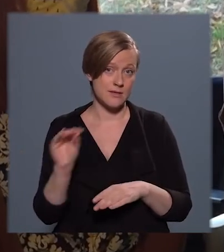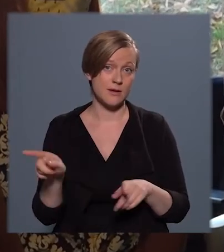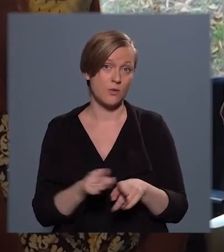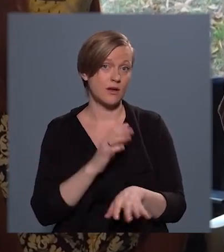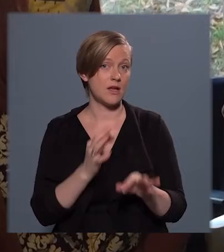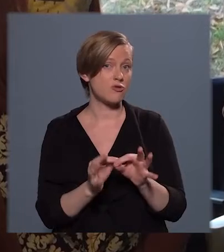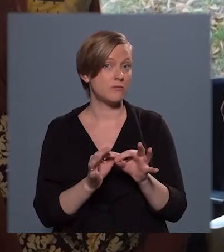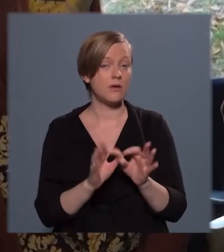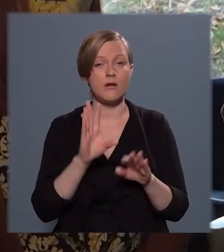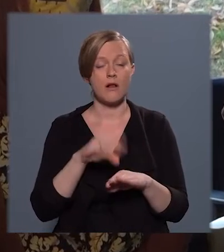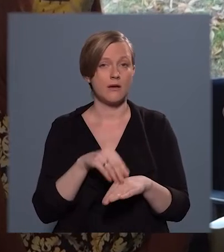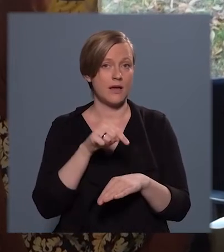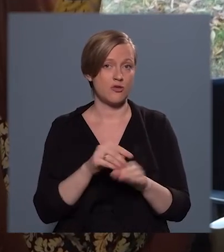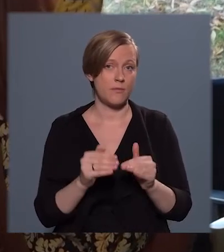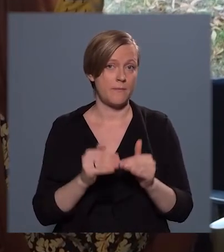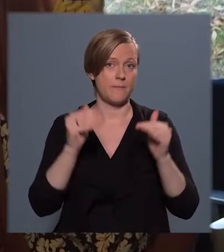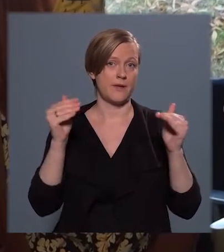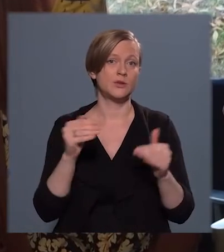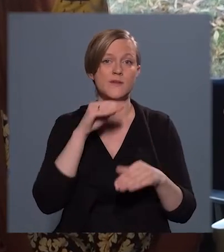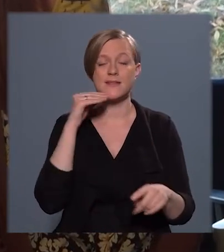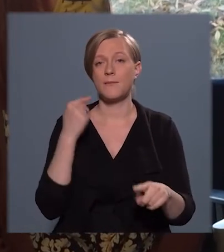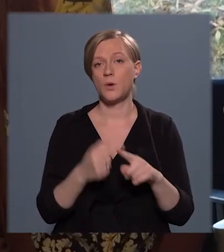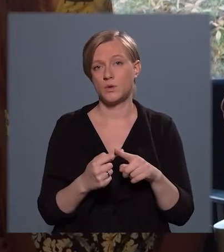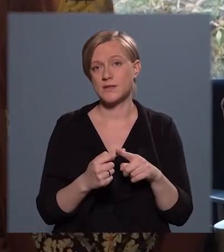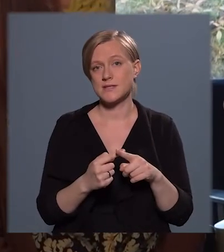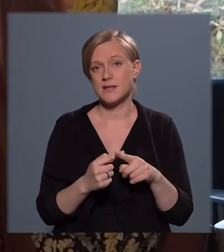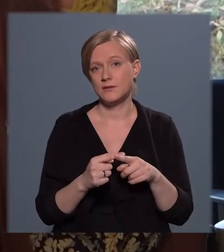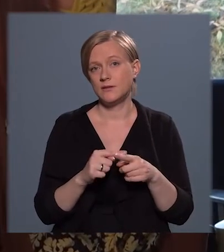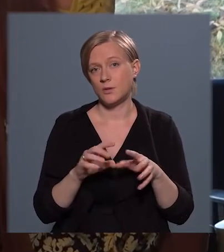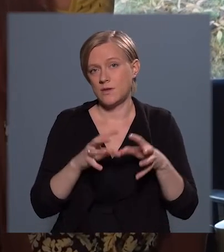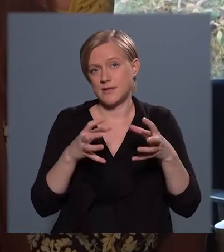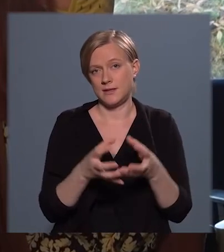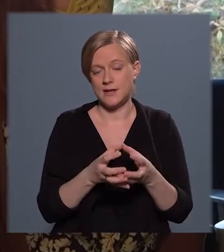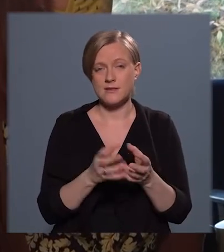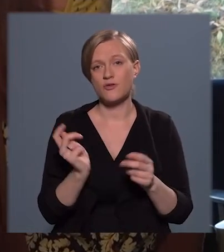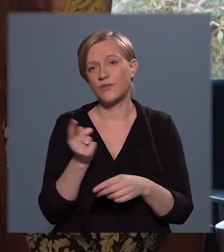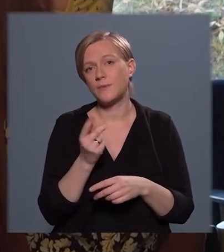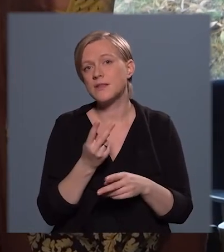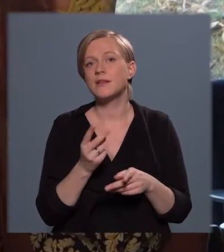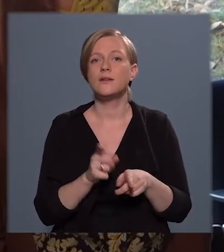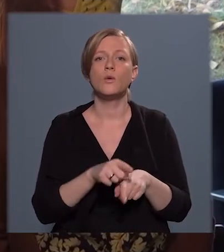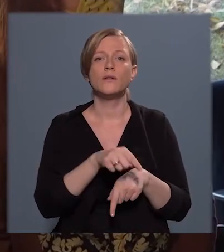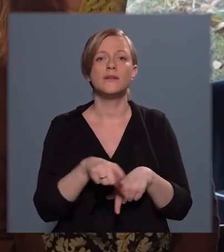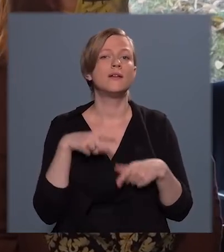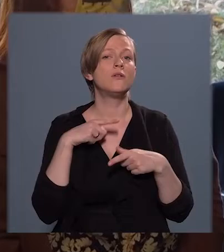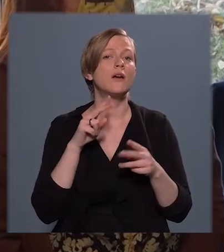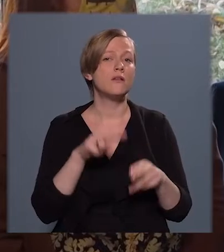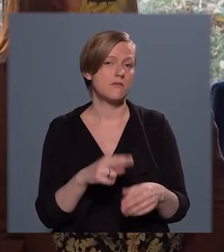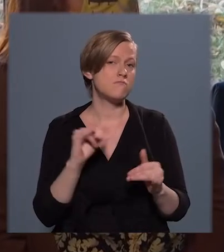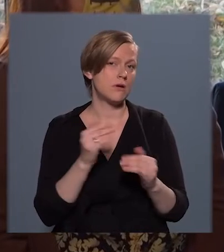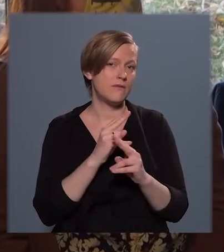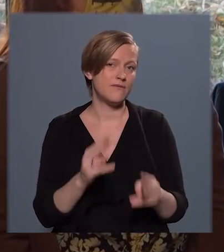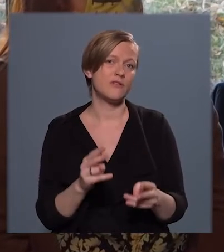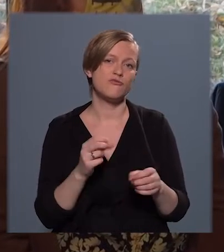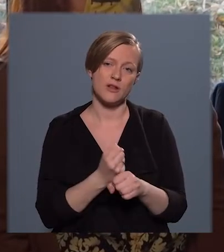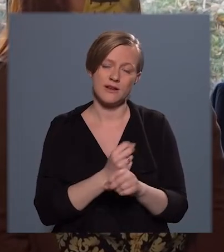a lakásban megnő a szénmonoxid koncentráció, és figyelmeztetik az ott élőket arra, hogy baj van, cselekedjenek,